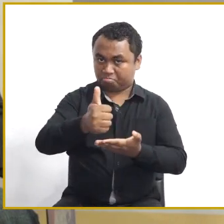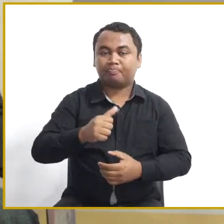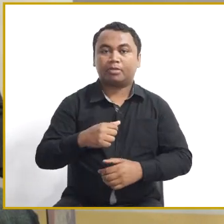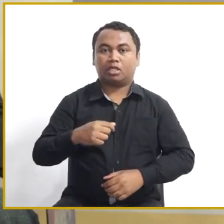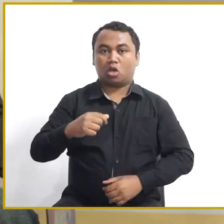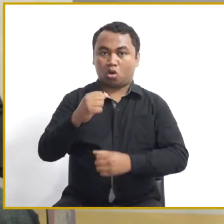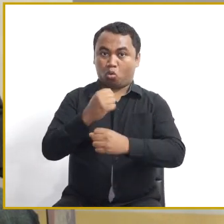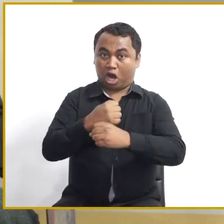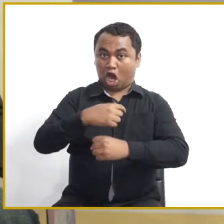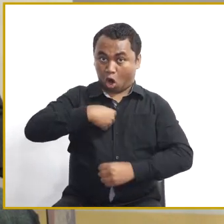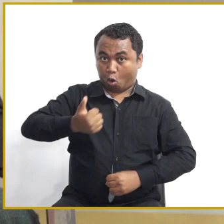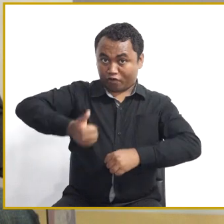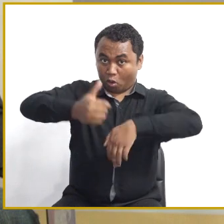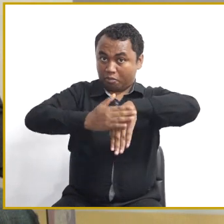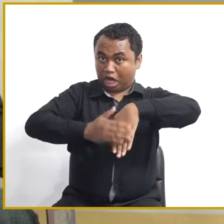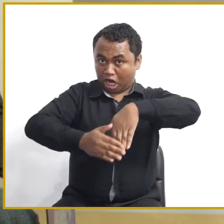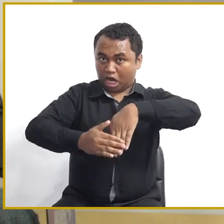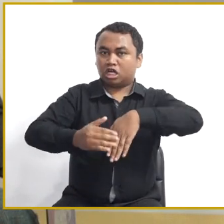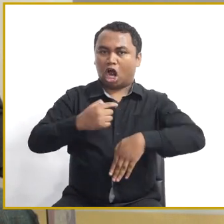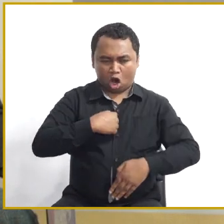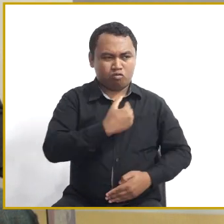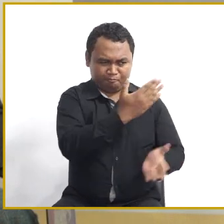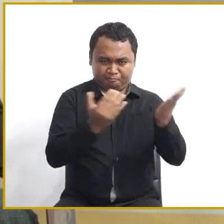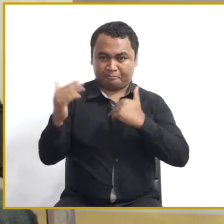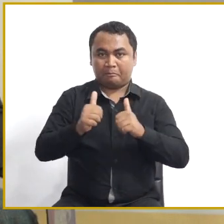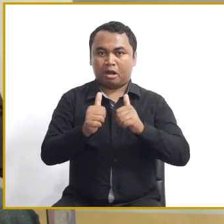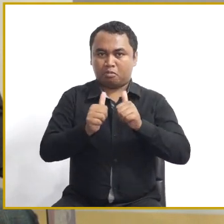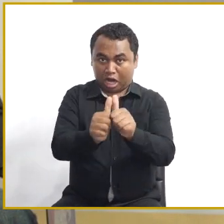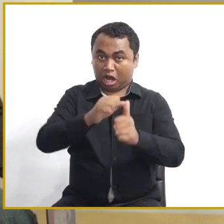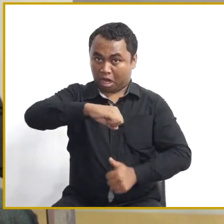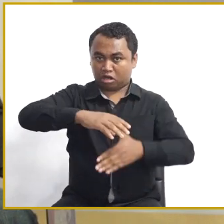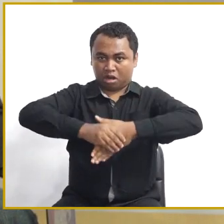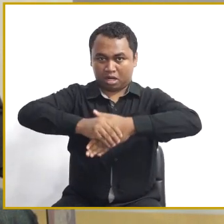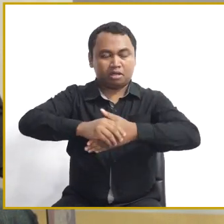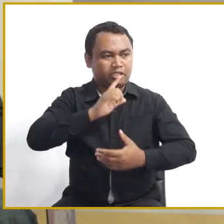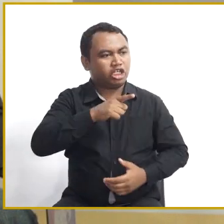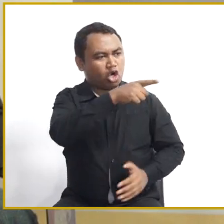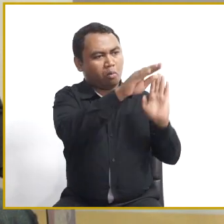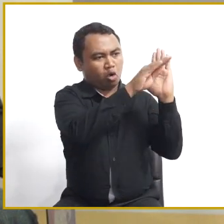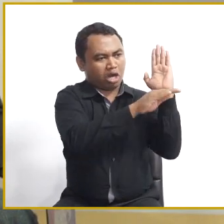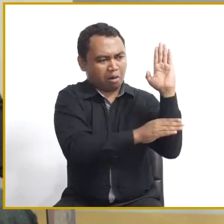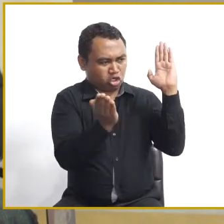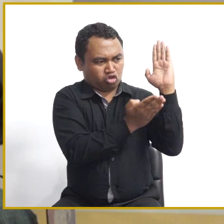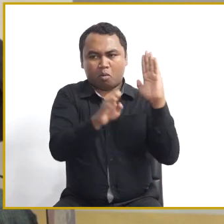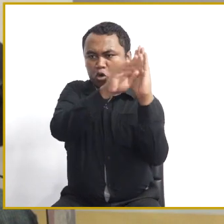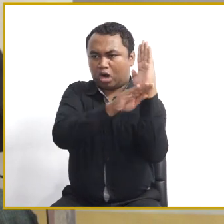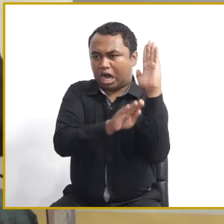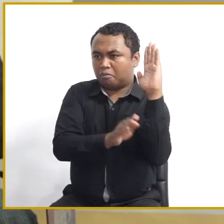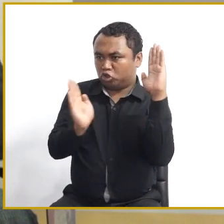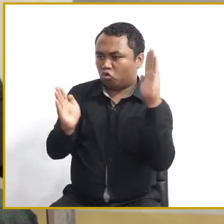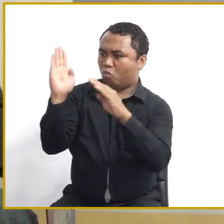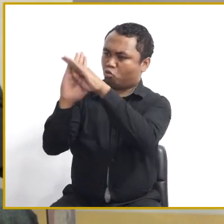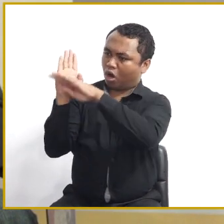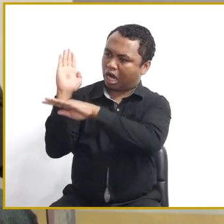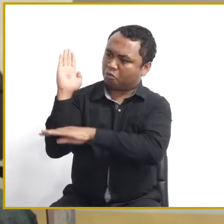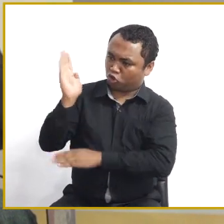hoe zao ny zavatra andrasana aminao zao ny tety andro ary zao ny tetibola ho ampiasaina dia ho fantatry ny